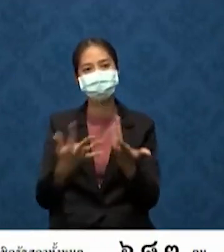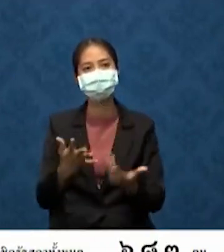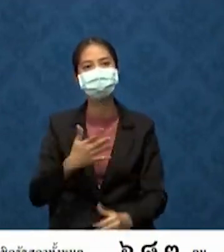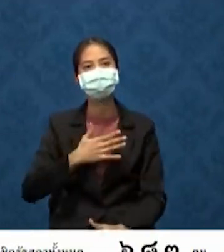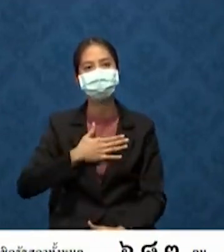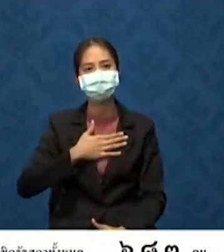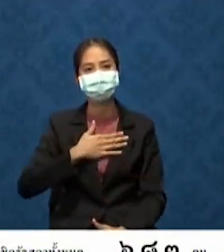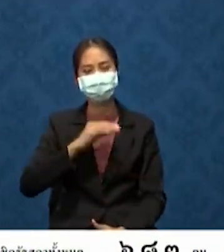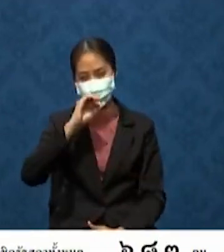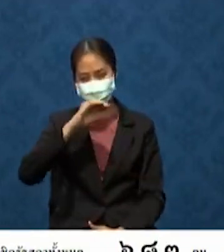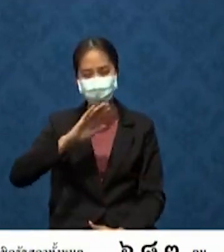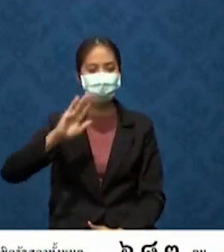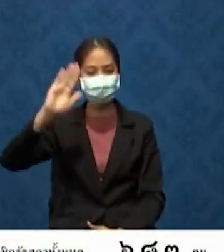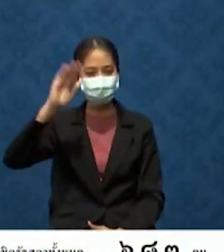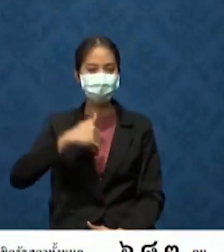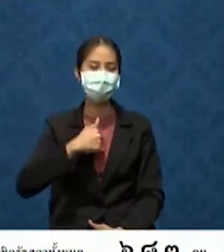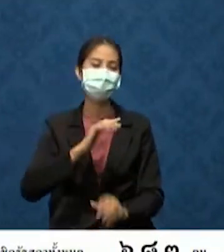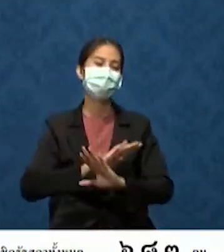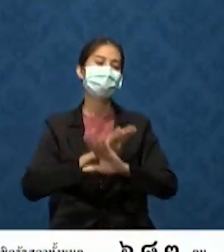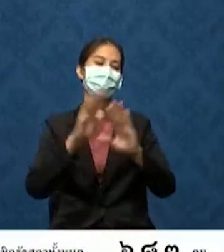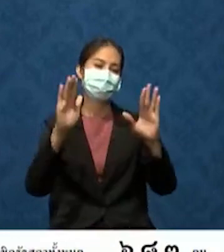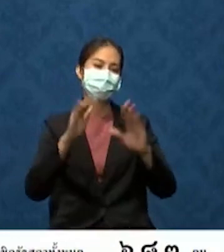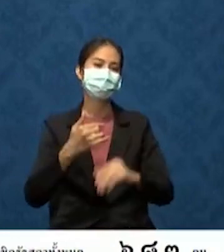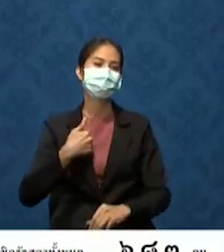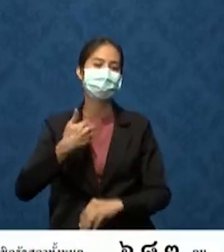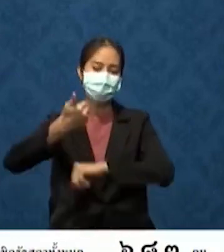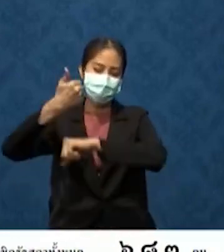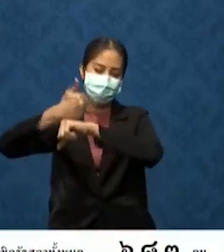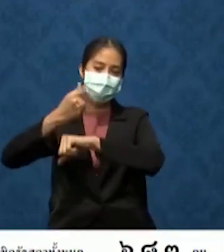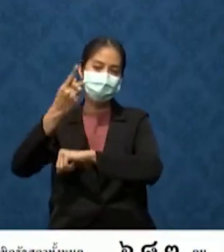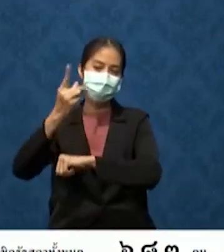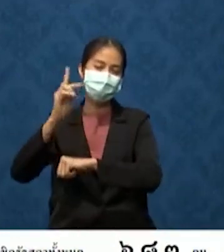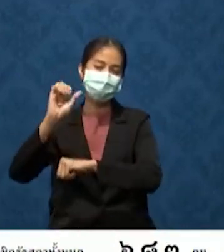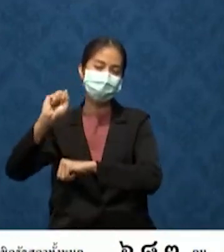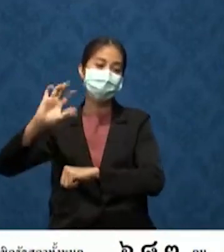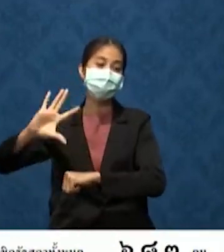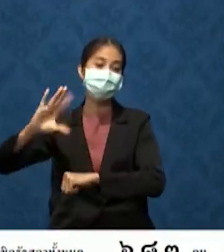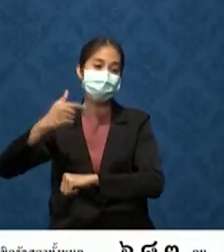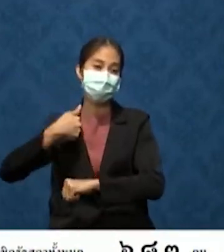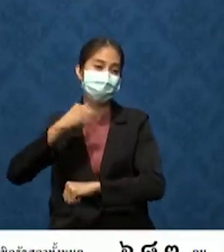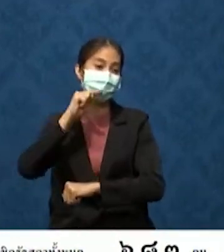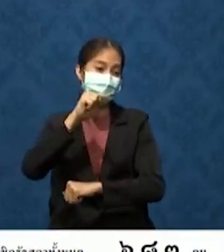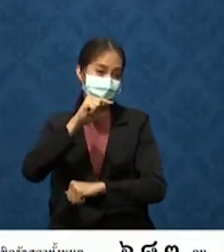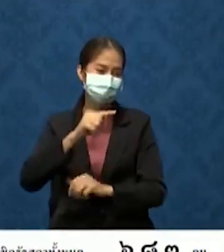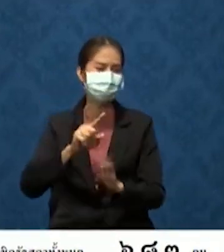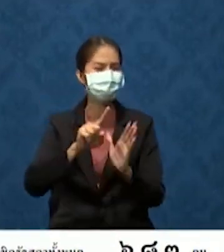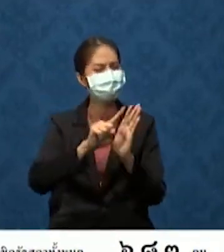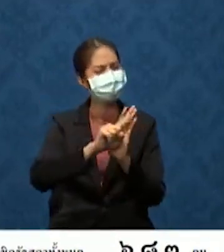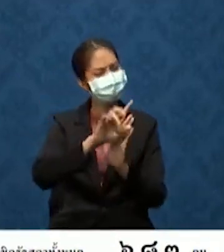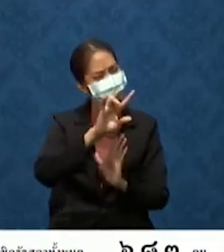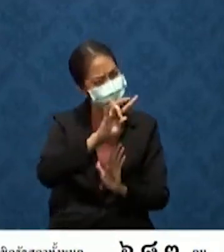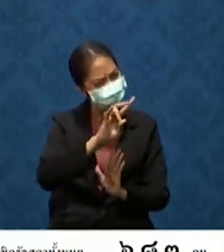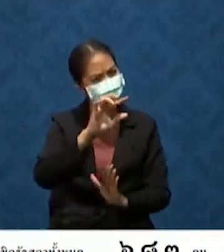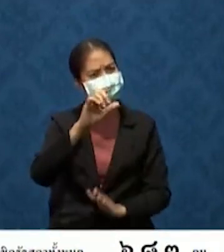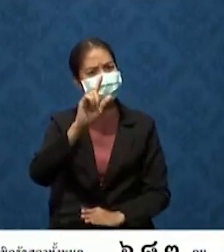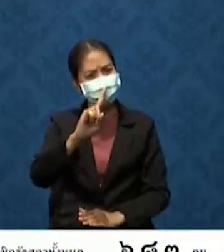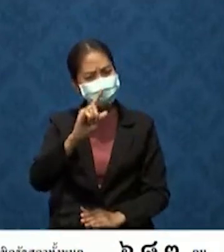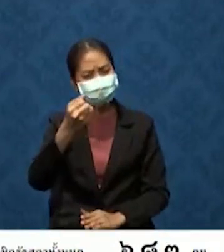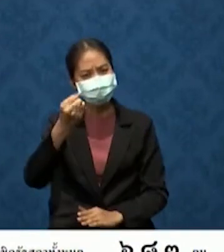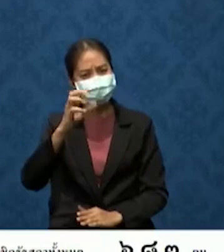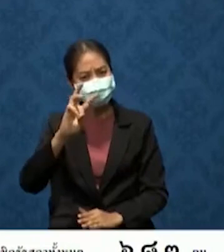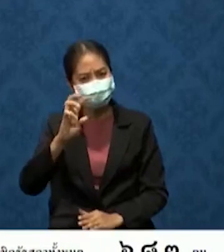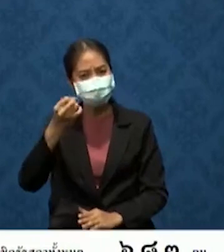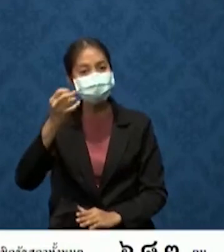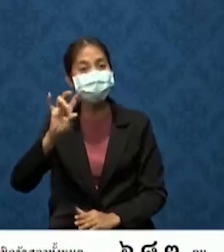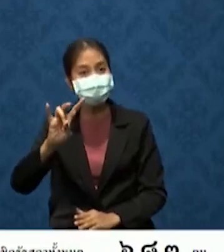เสนistinctให้ยกเลิกคำสั่งของว่าหนาขอสช. ที่ 17 ที่ 1 ที่ 16 ที่